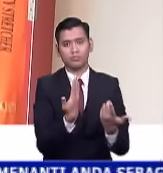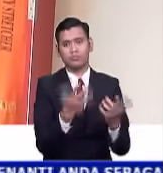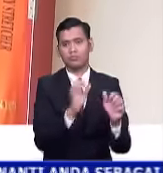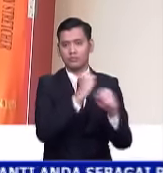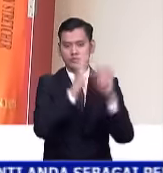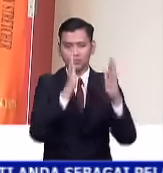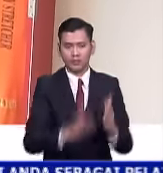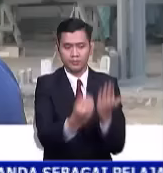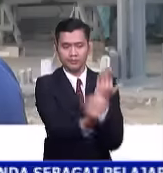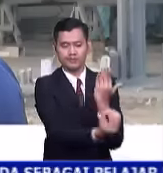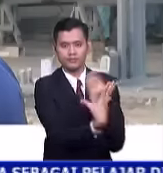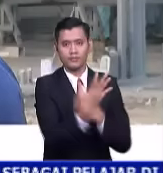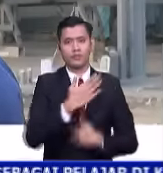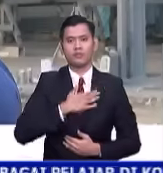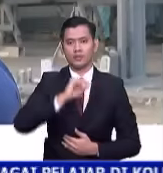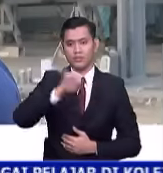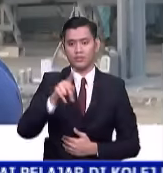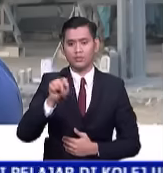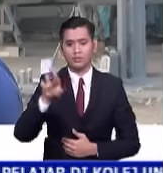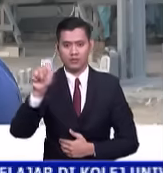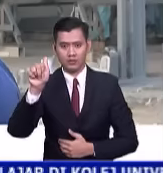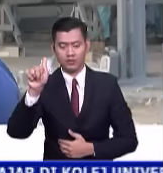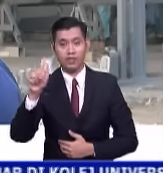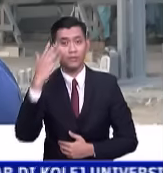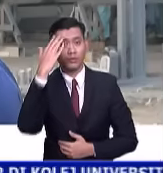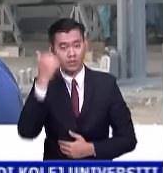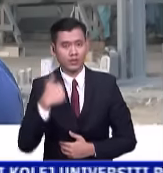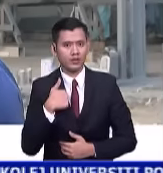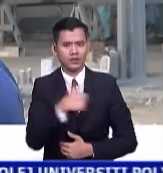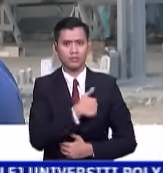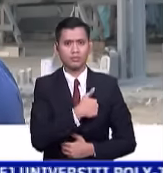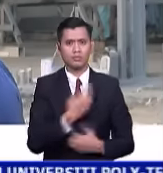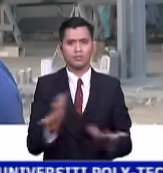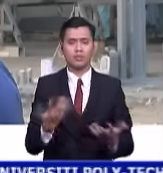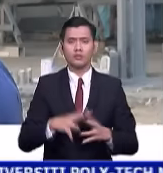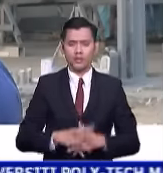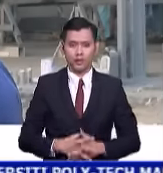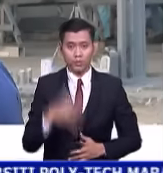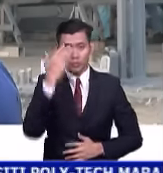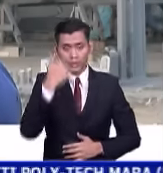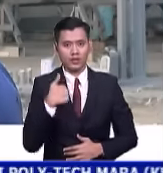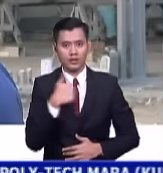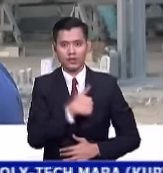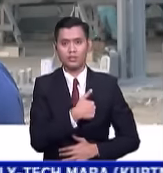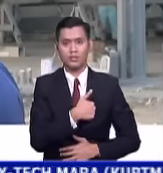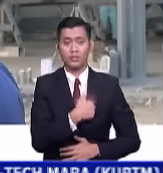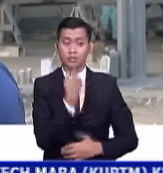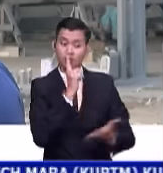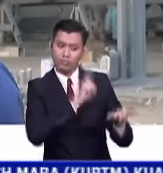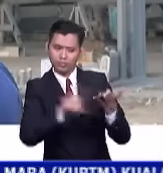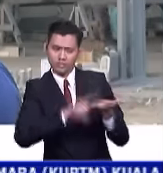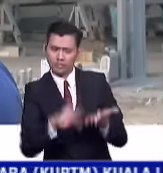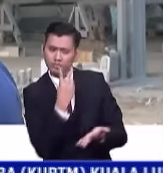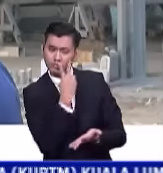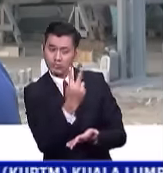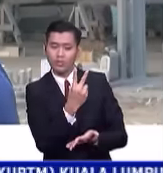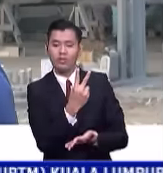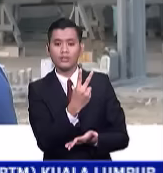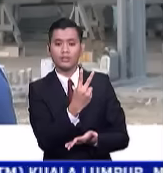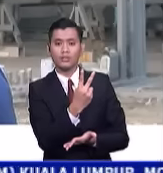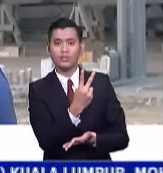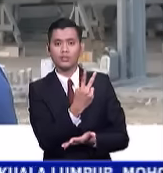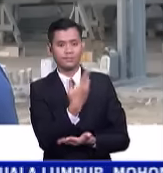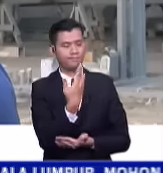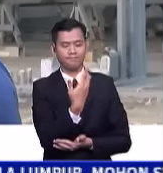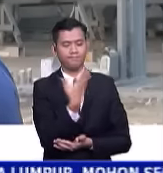AM PKP. Kenapa kita cakap dia tak tu? Sebab kita hasil semakan, kita dapati dia